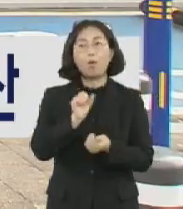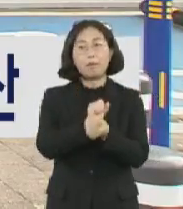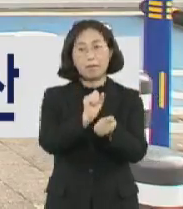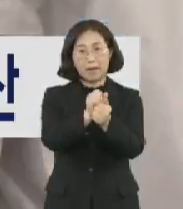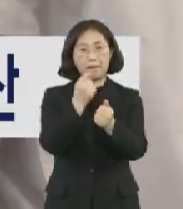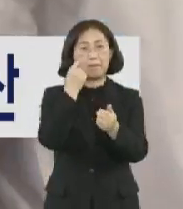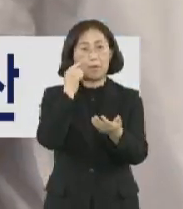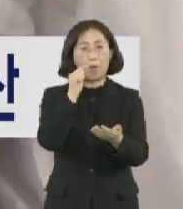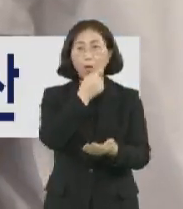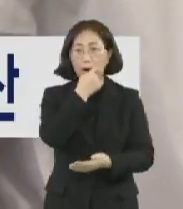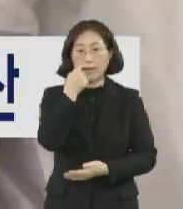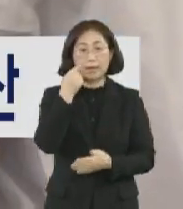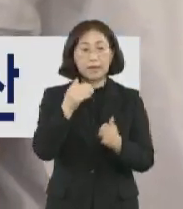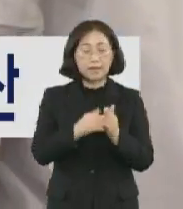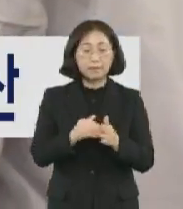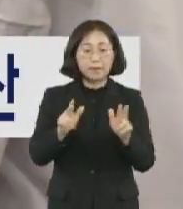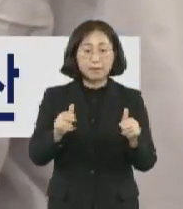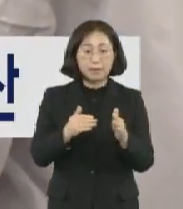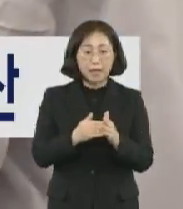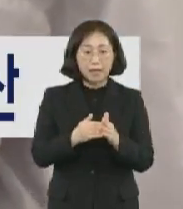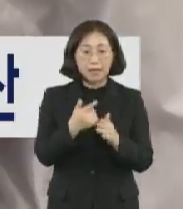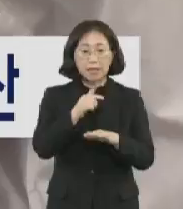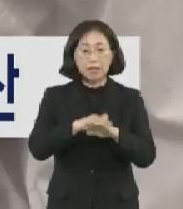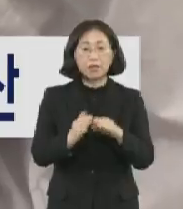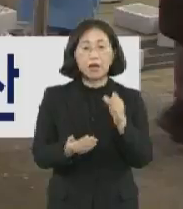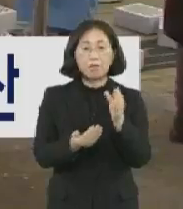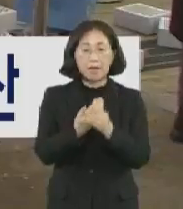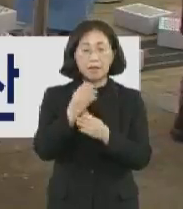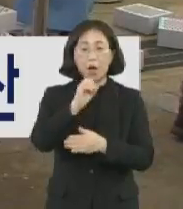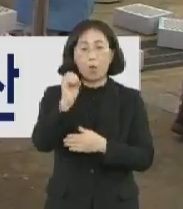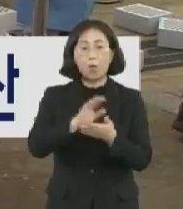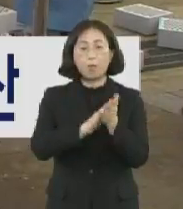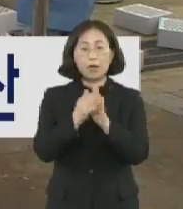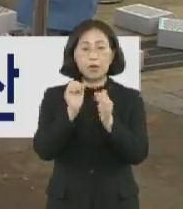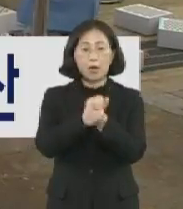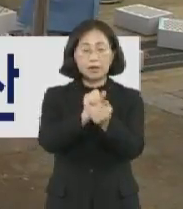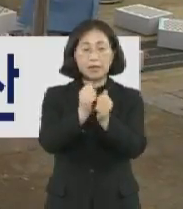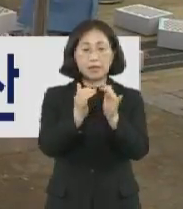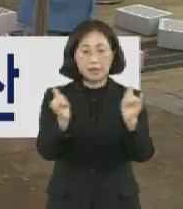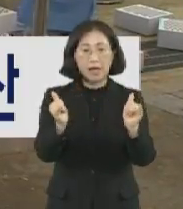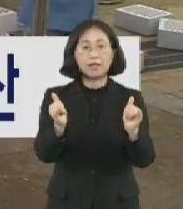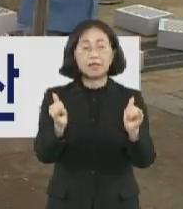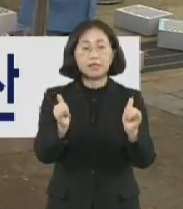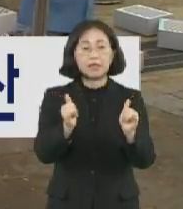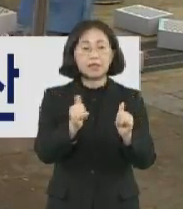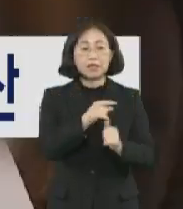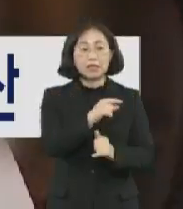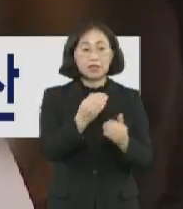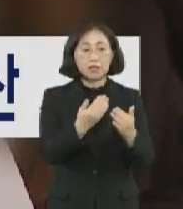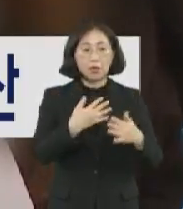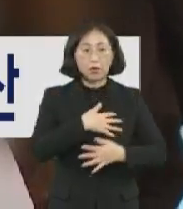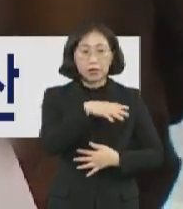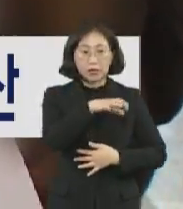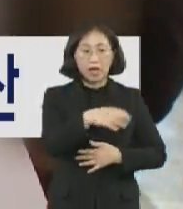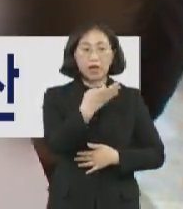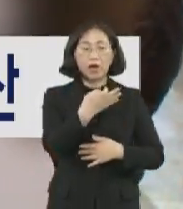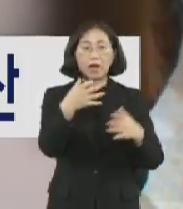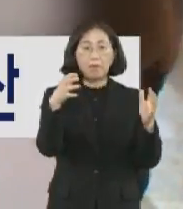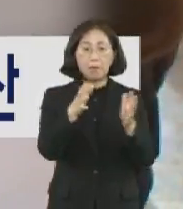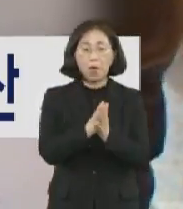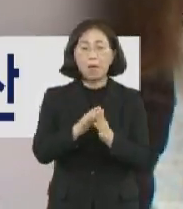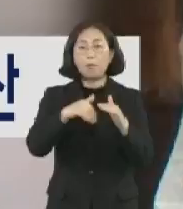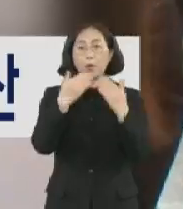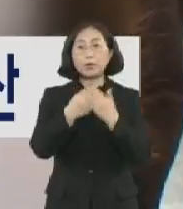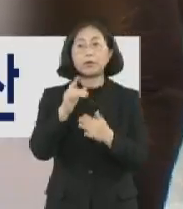확인됐습니다 지금까지 대전에서 발생한 우 미크론 확히 인자는 대전 운천 장외 계열 4명을 비롯해 모두 백 한